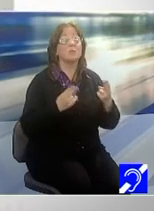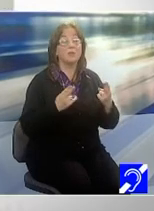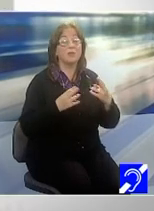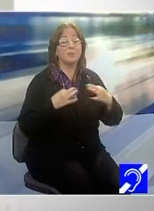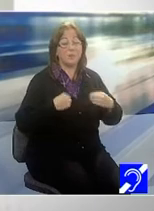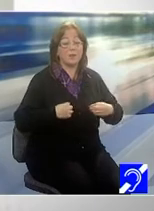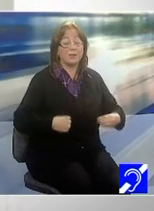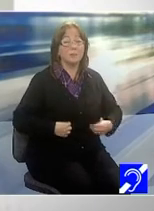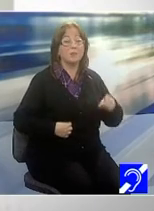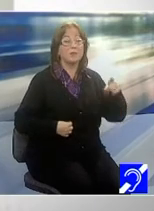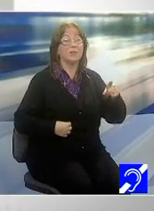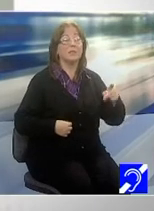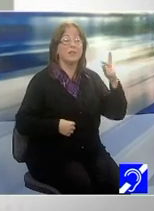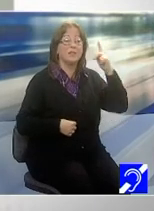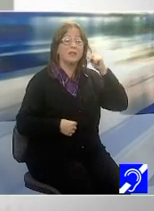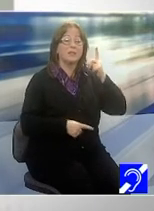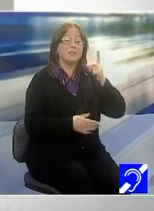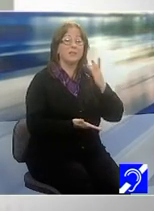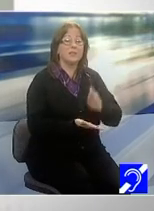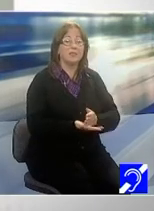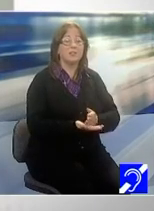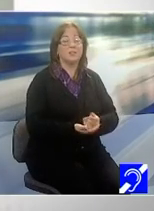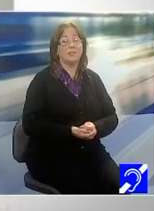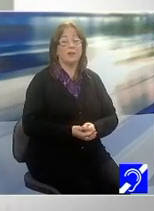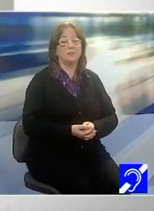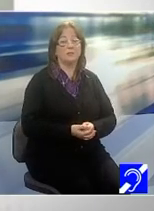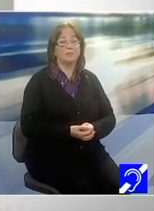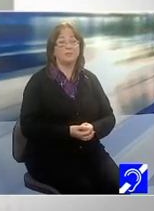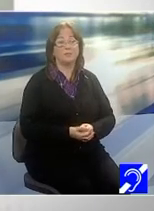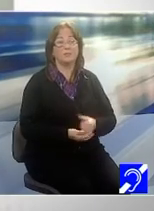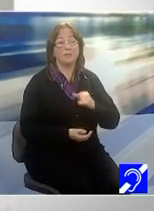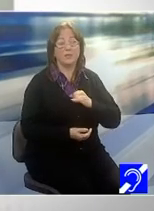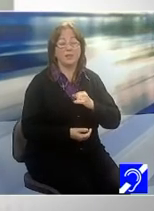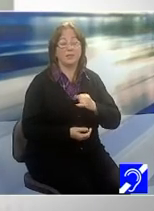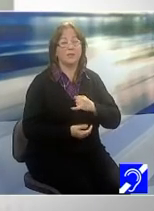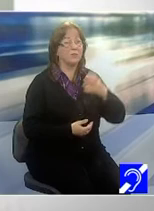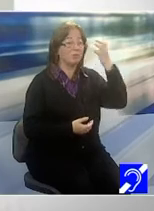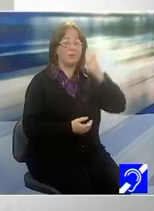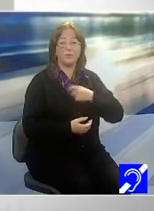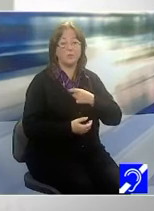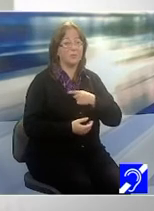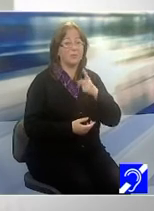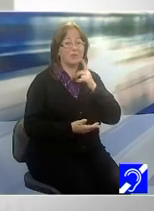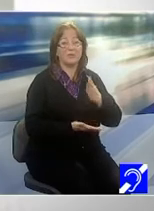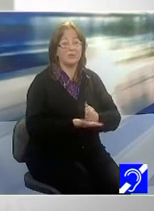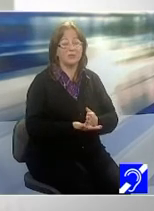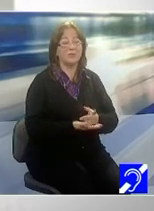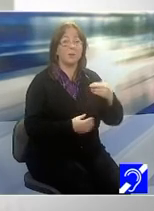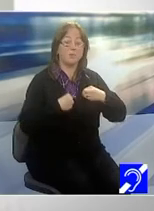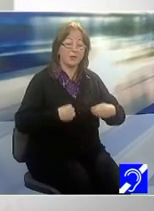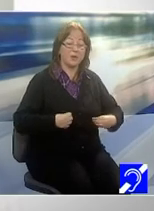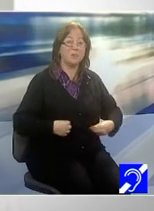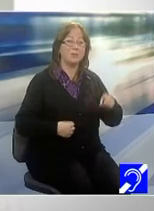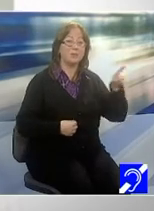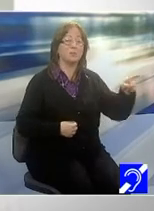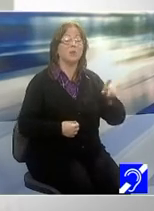ale Parlamentului. Așa este. Da. Era ciudat faptul că au apărut acolo. Eu mă bucur că au fost puse din nou în dezbatere publică, au fost reamintite, că s-a vorbit din nou. Au